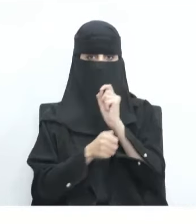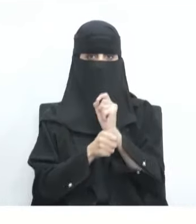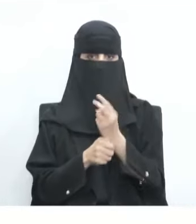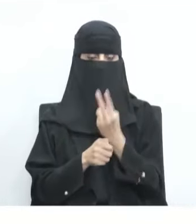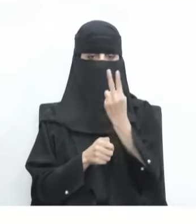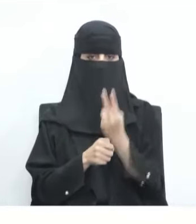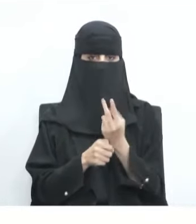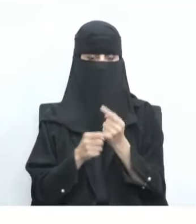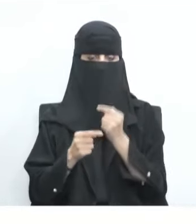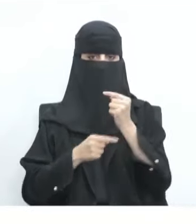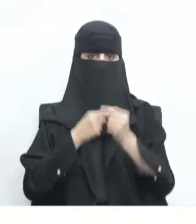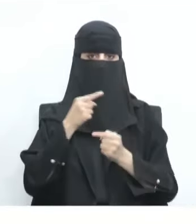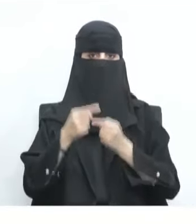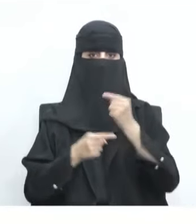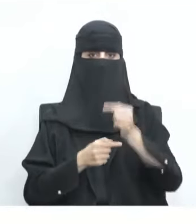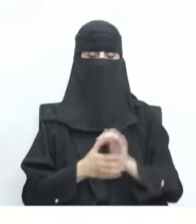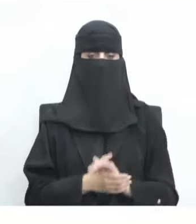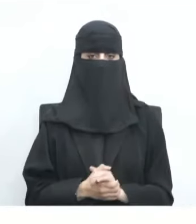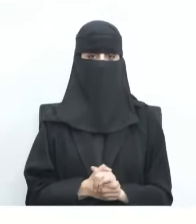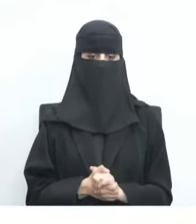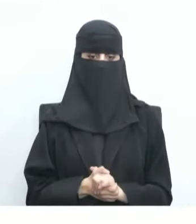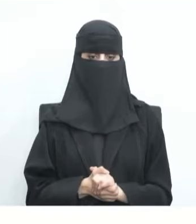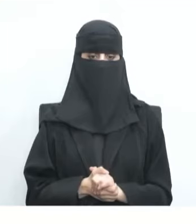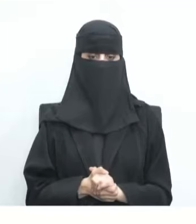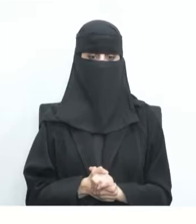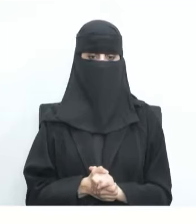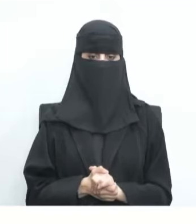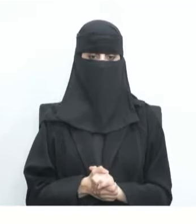ما ياتي فعلين مضارعين